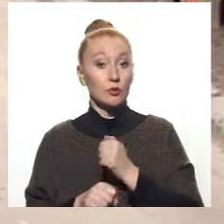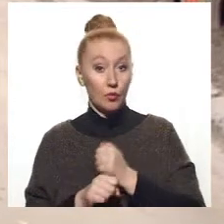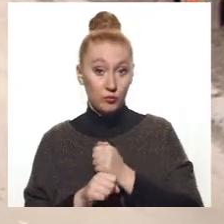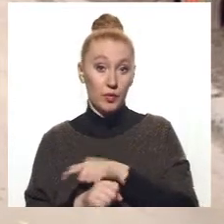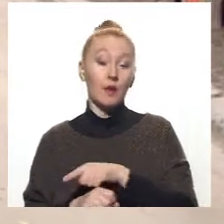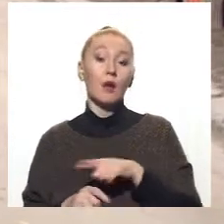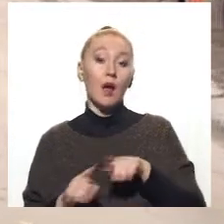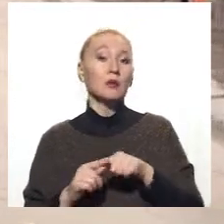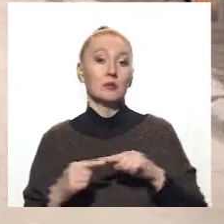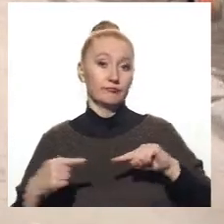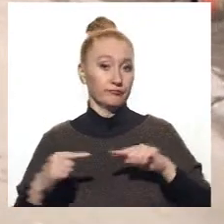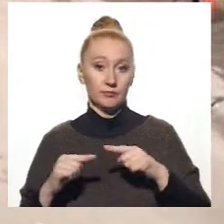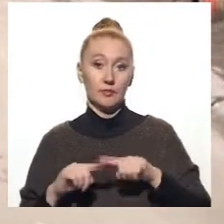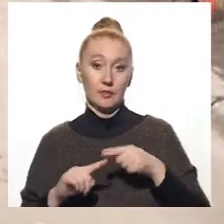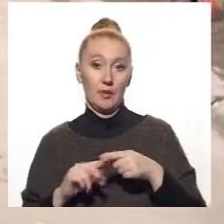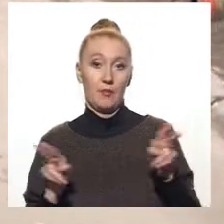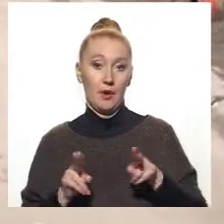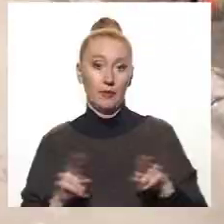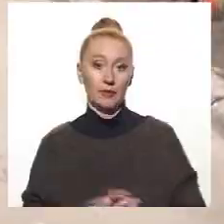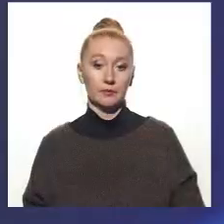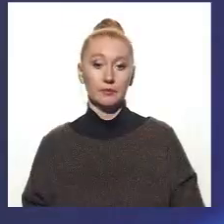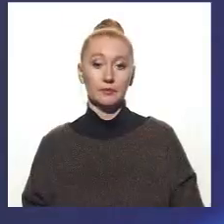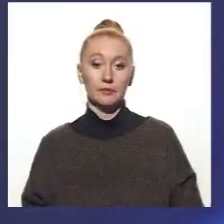воно суперечить цим правилам.